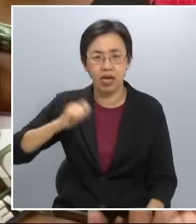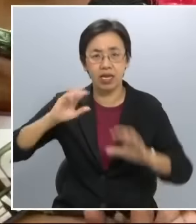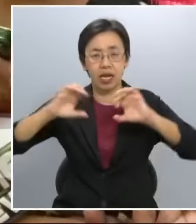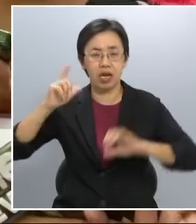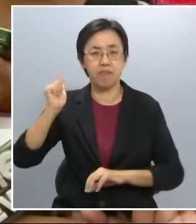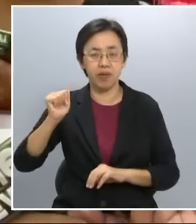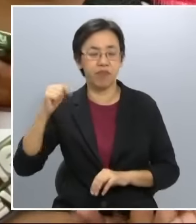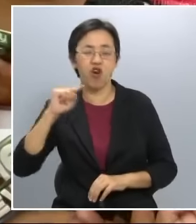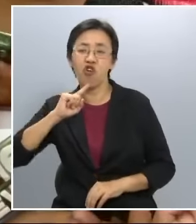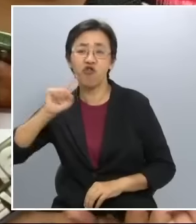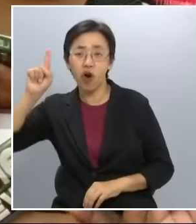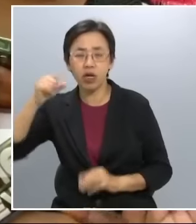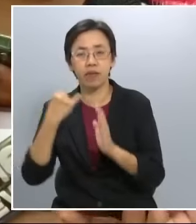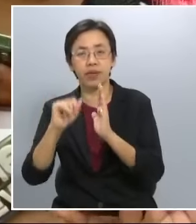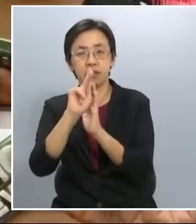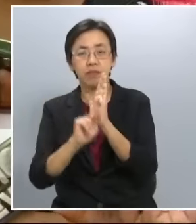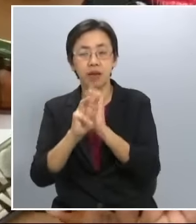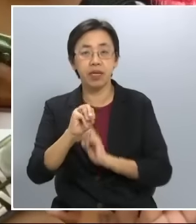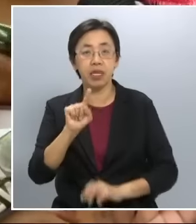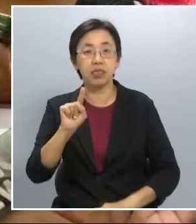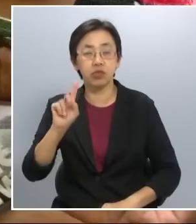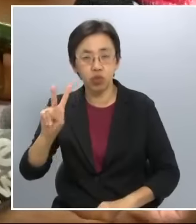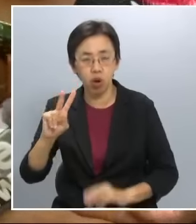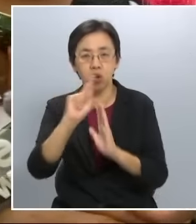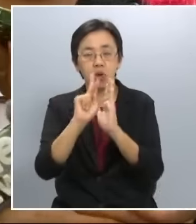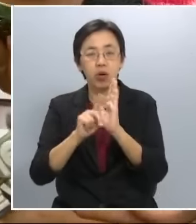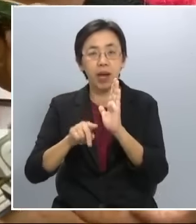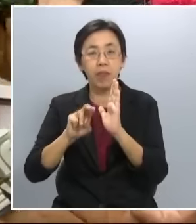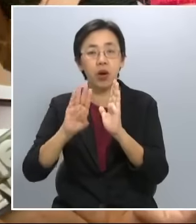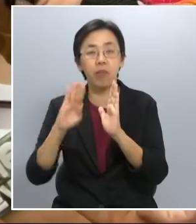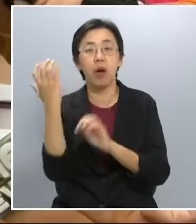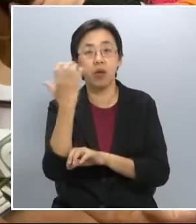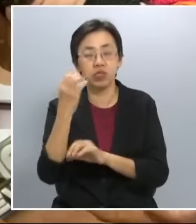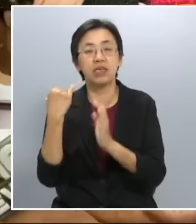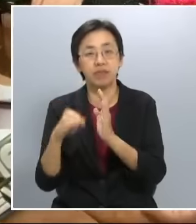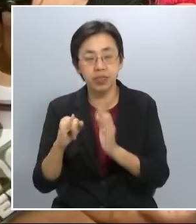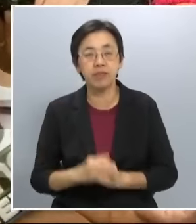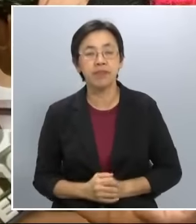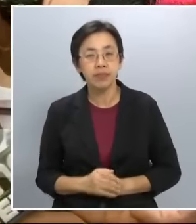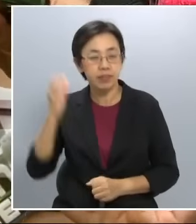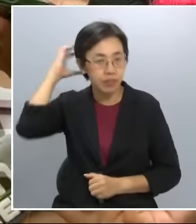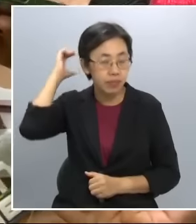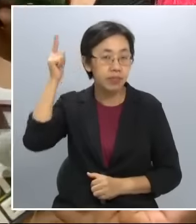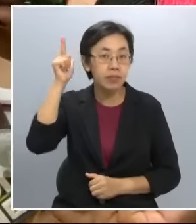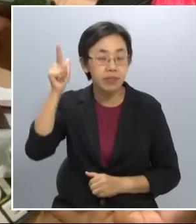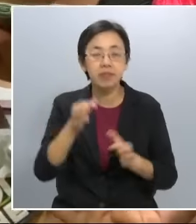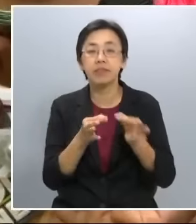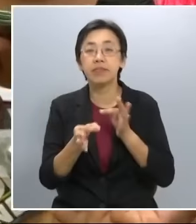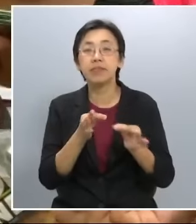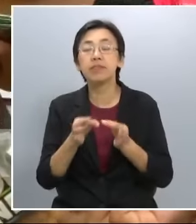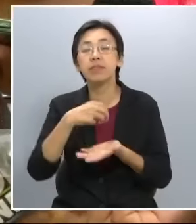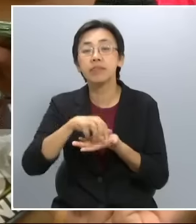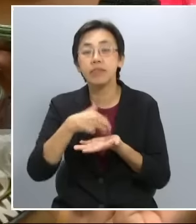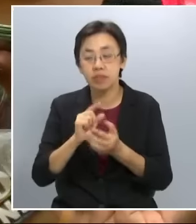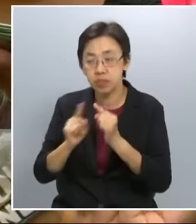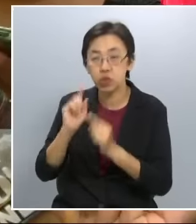สั่งฟ้องคดีมาตรา112และพรบ.คอมโดยคุณอุ๊งอิ๊งแพทองธารระบุว่าได้คุยกับ